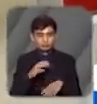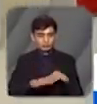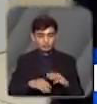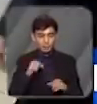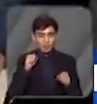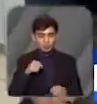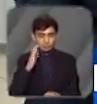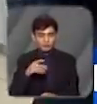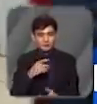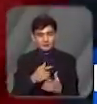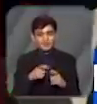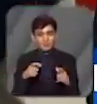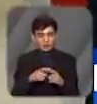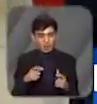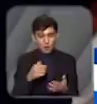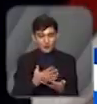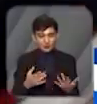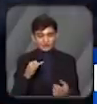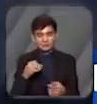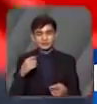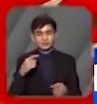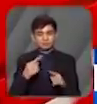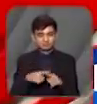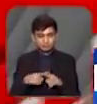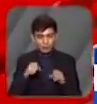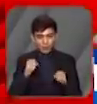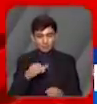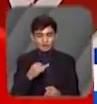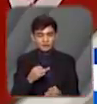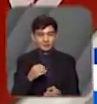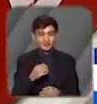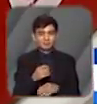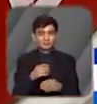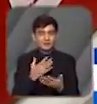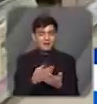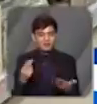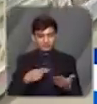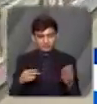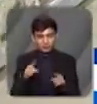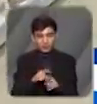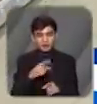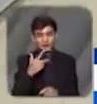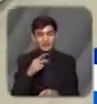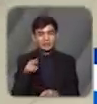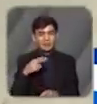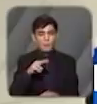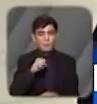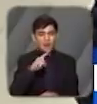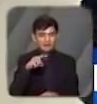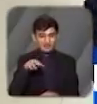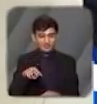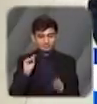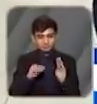жасалған әдемі хат, тоқылған құрақ көрпе, жапсырмалы моншақтардан салынған сурет, үшті пазлдардан құрастырылған мүсінше